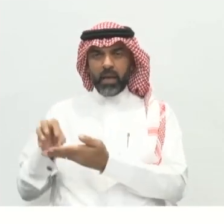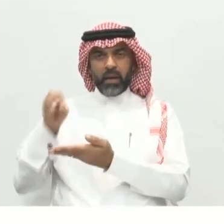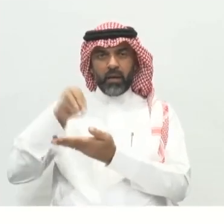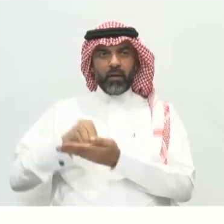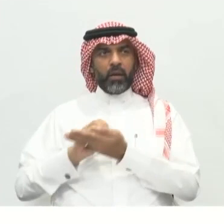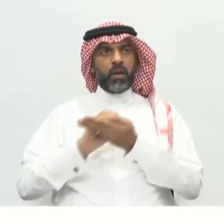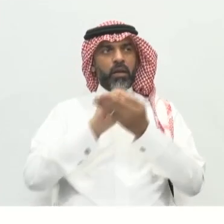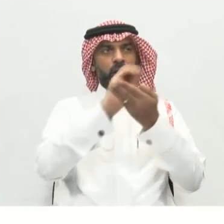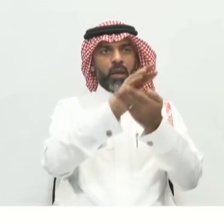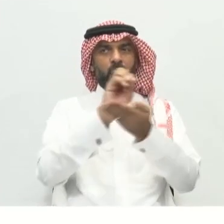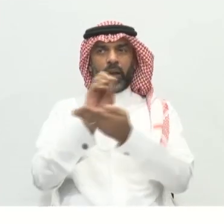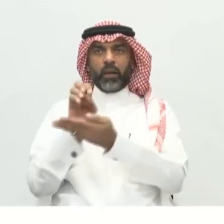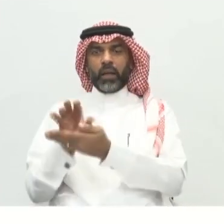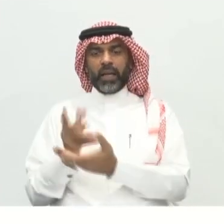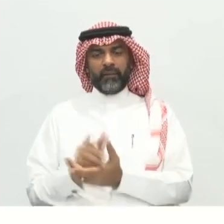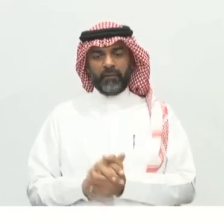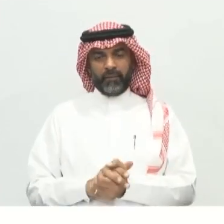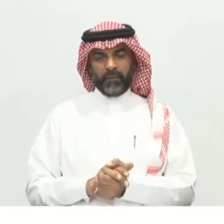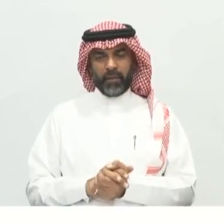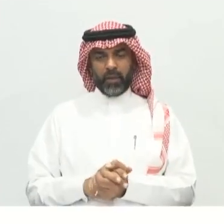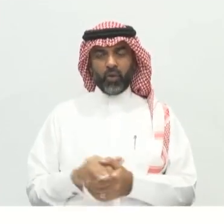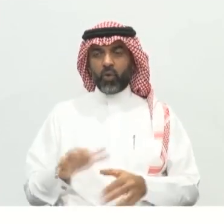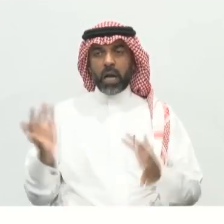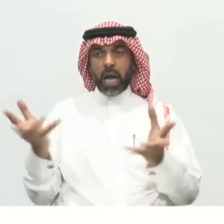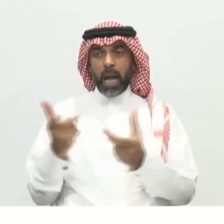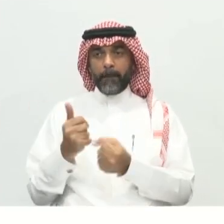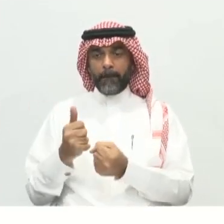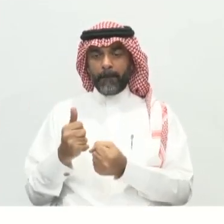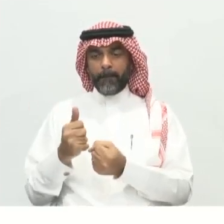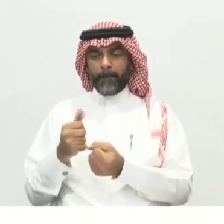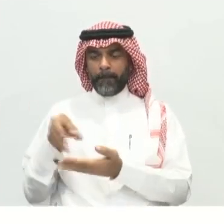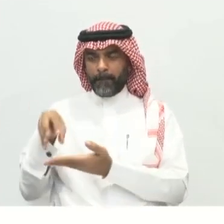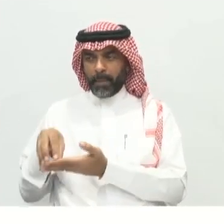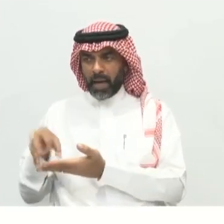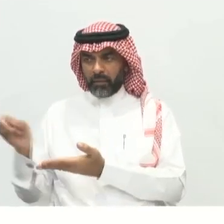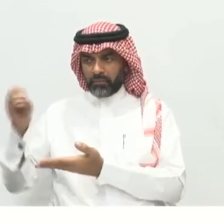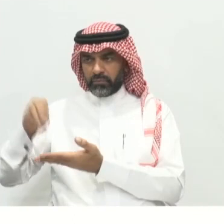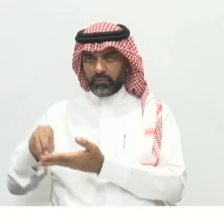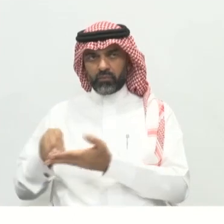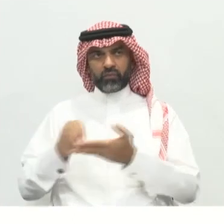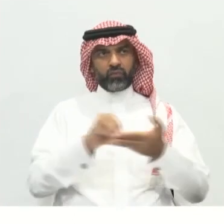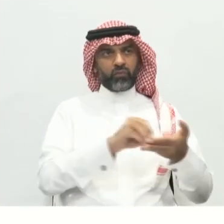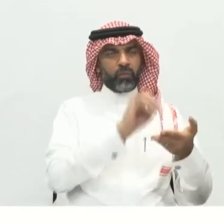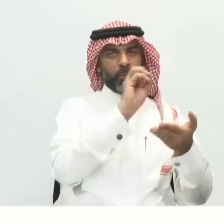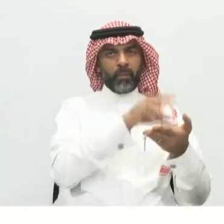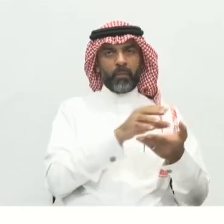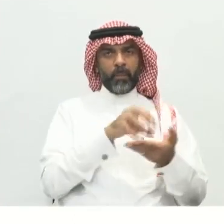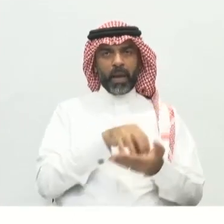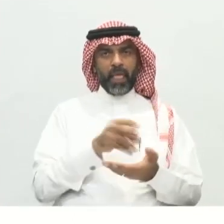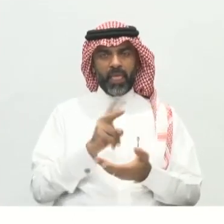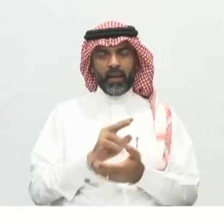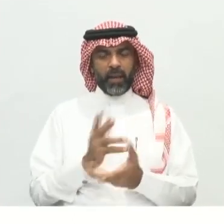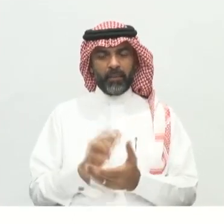لهذا النوع من المشكله عدد السلع التي يجب نقلها من مكان الى اخر متغيرات الحاله لهذا النوع